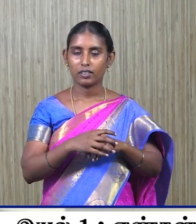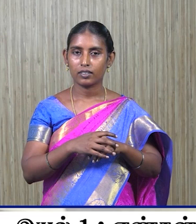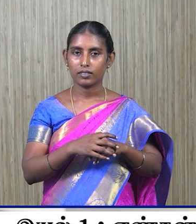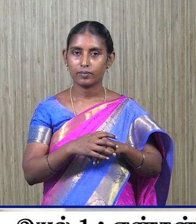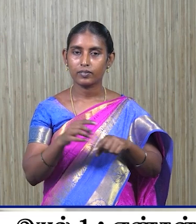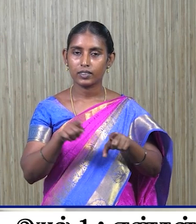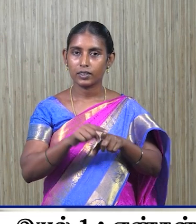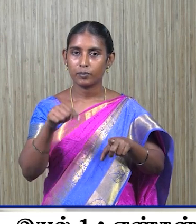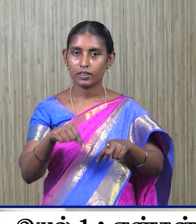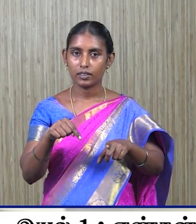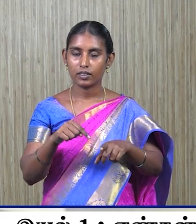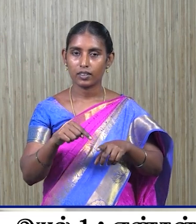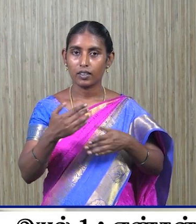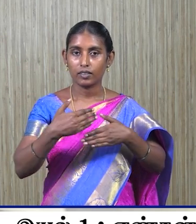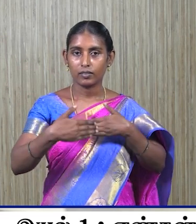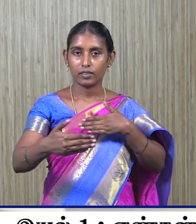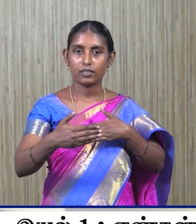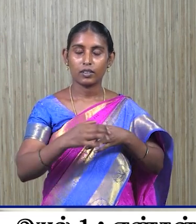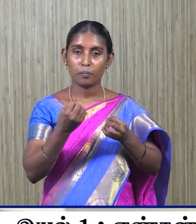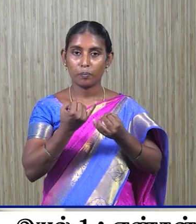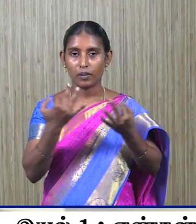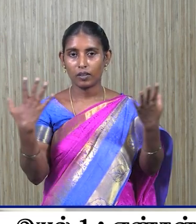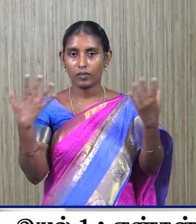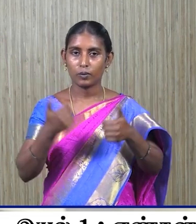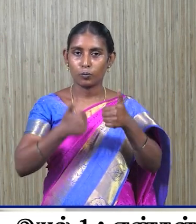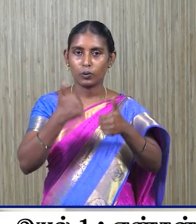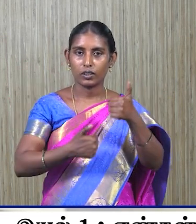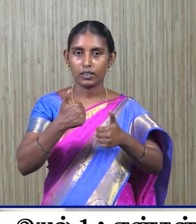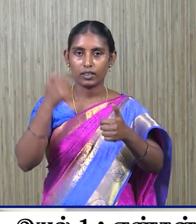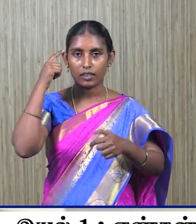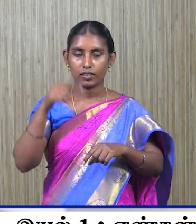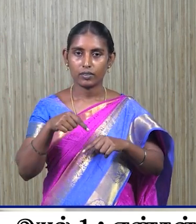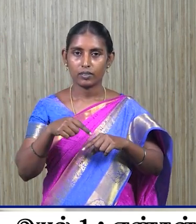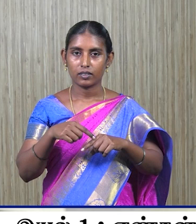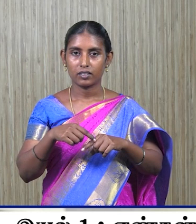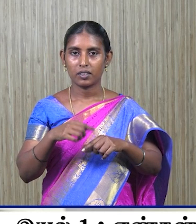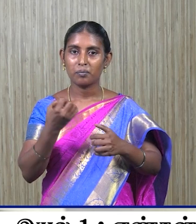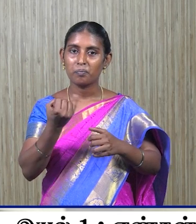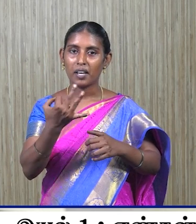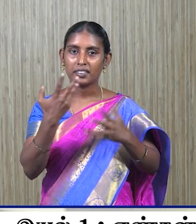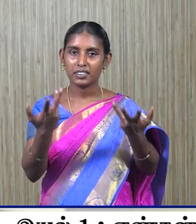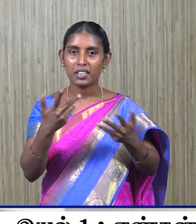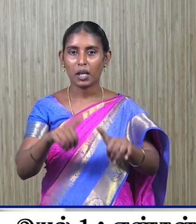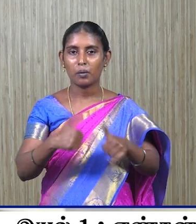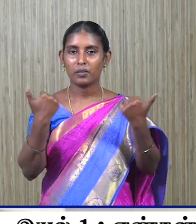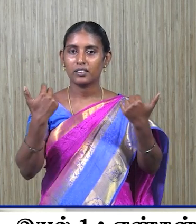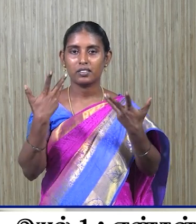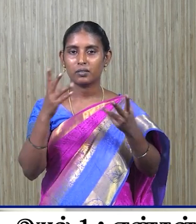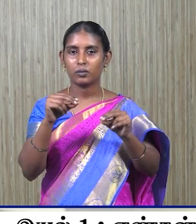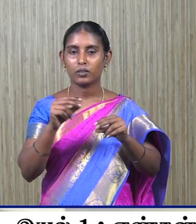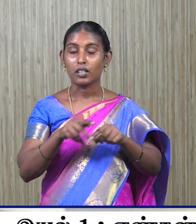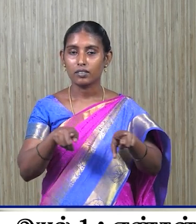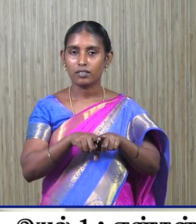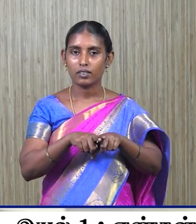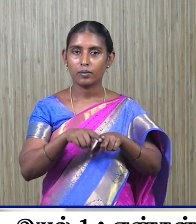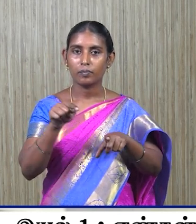வேண்டும். இன்றைக்கு வருங்காலங்களில் பல்வேறு போட்டித் தேர்வுகளில் கணிதமின்றி எந்த போட்டித் தேர்விலும் நாம் எளிதில் வெற்றி அடைய முடியாது.